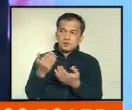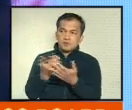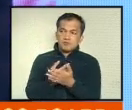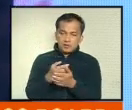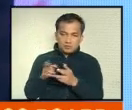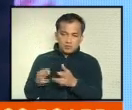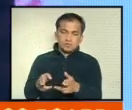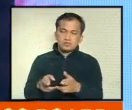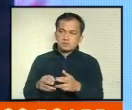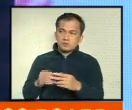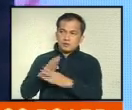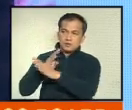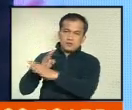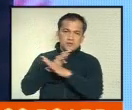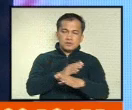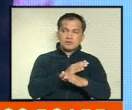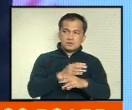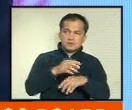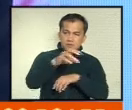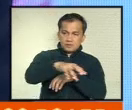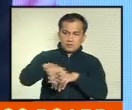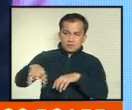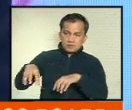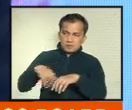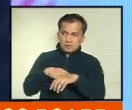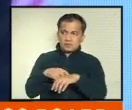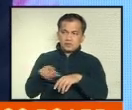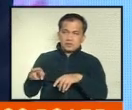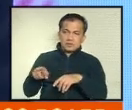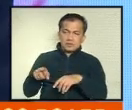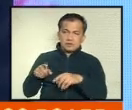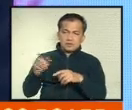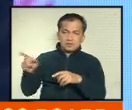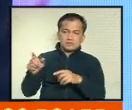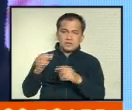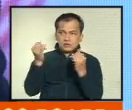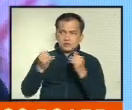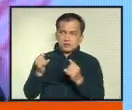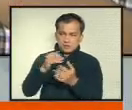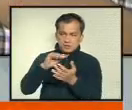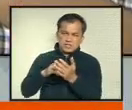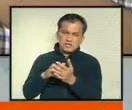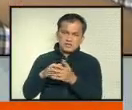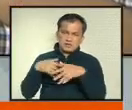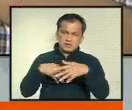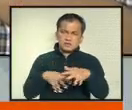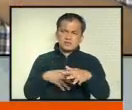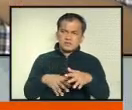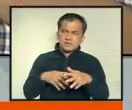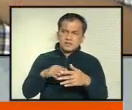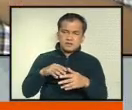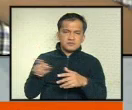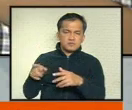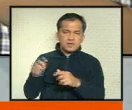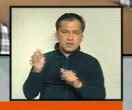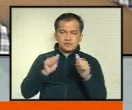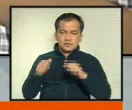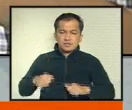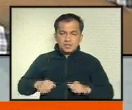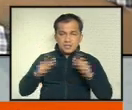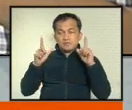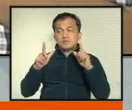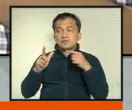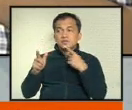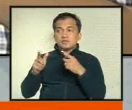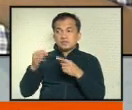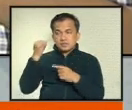ruta, babarikada na rin po ang paligid ng andas ng poon sa gitna ng prosesyon. At kaugnay niya ng Maxon Live si Justin Puntala.